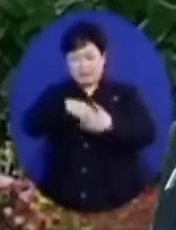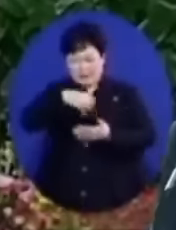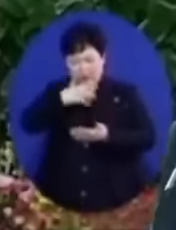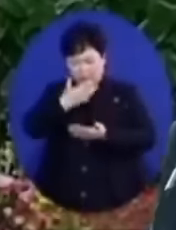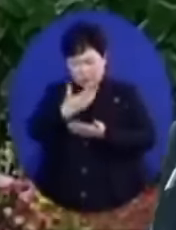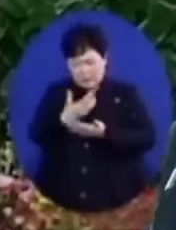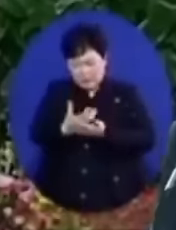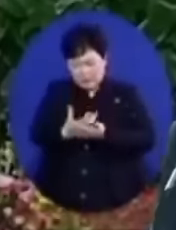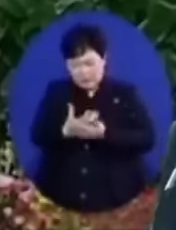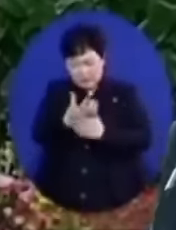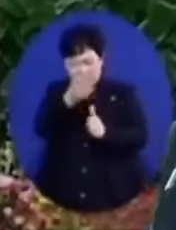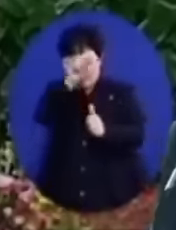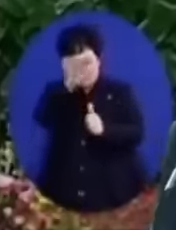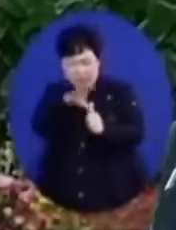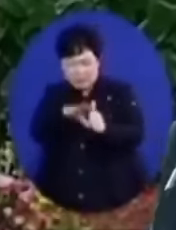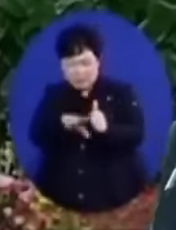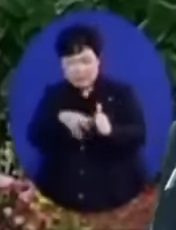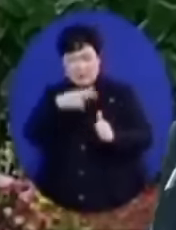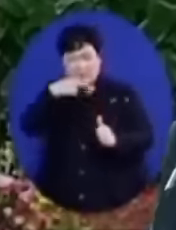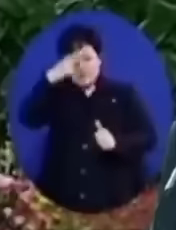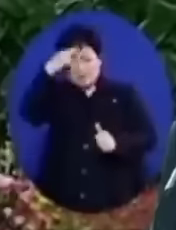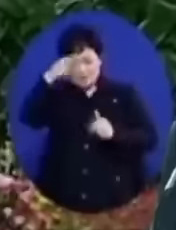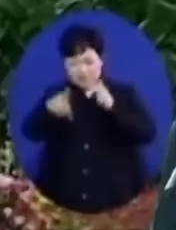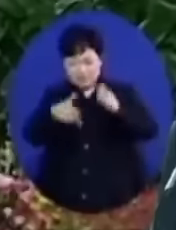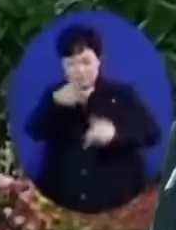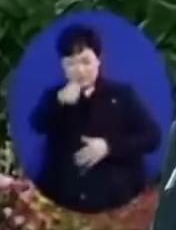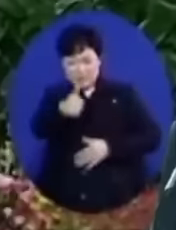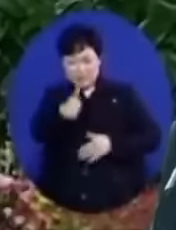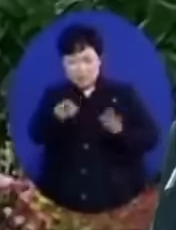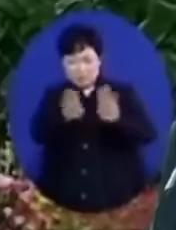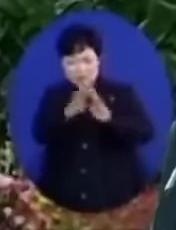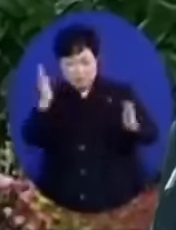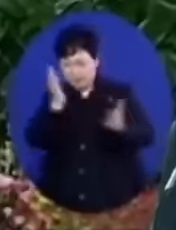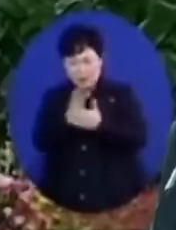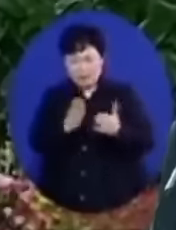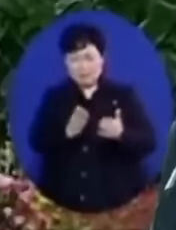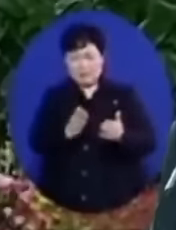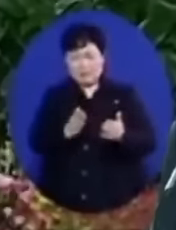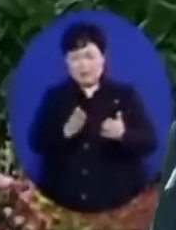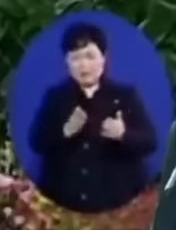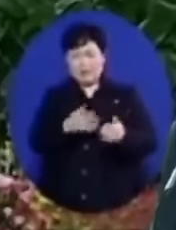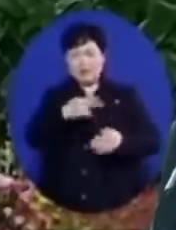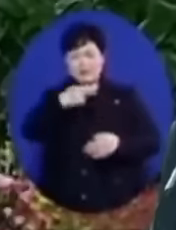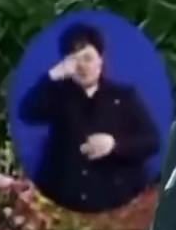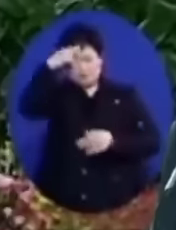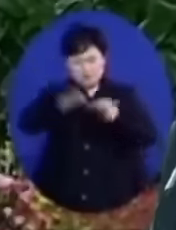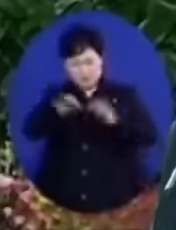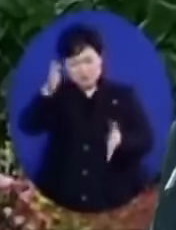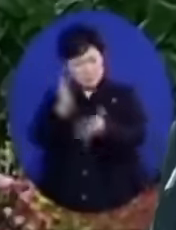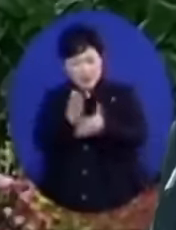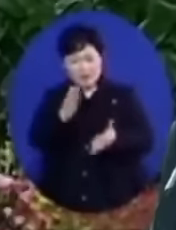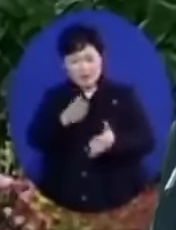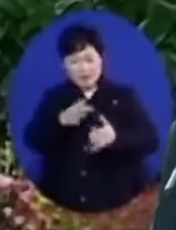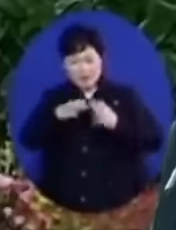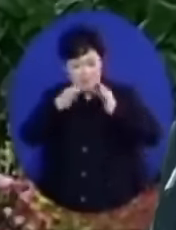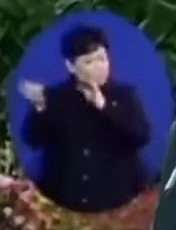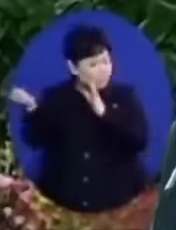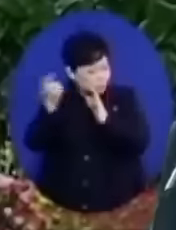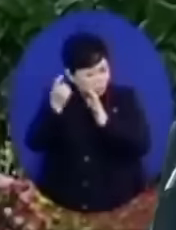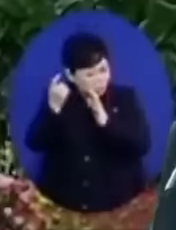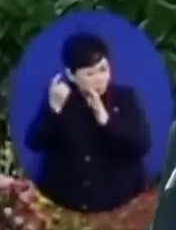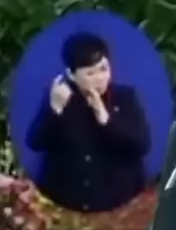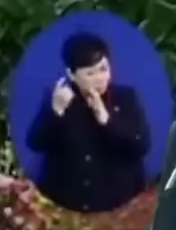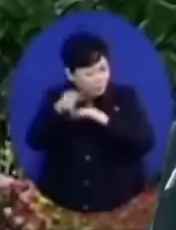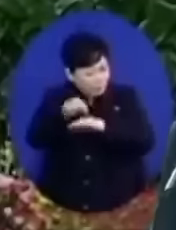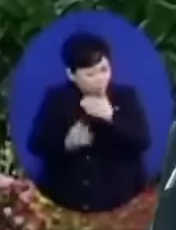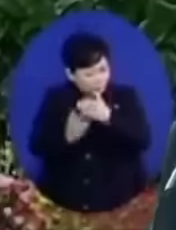그는 양조장 문을 열지 말라 양조장을 하지 마라 그런 하나님의 말씀이 마음속에